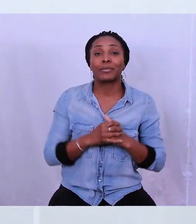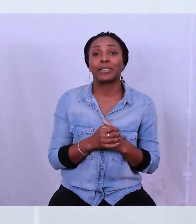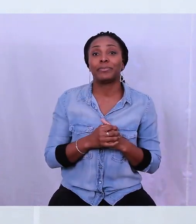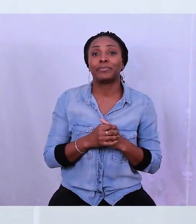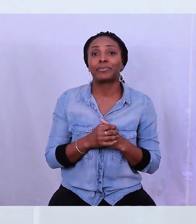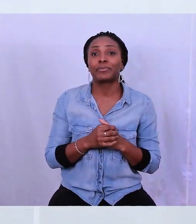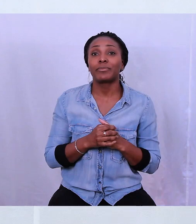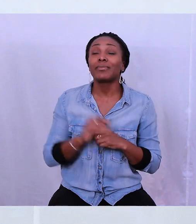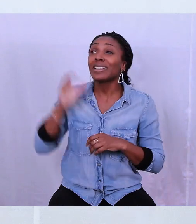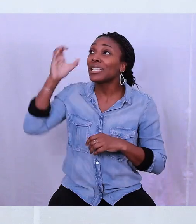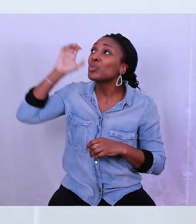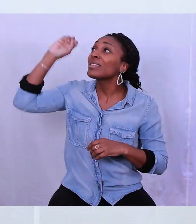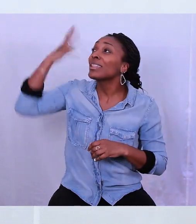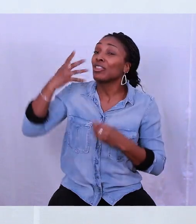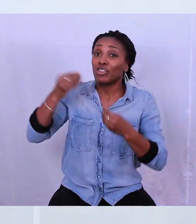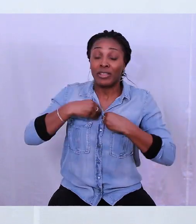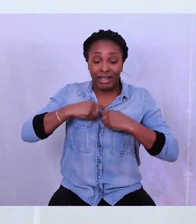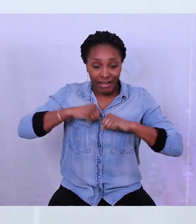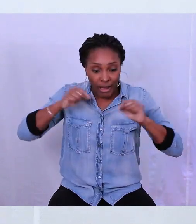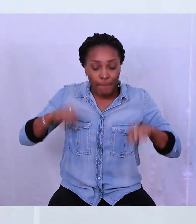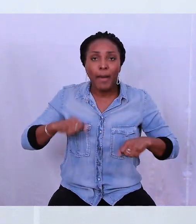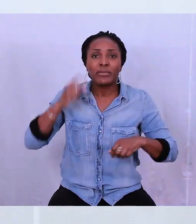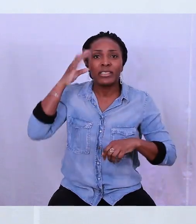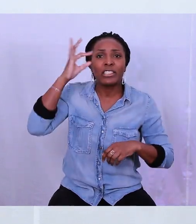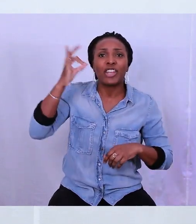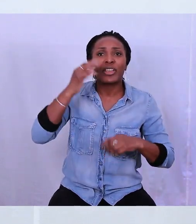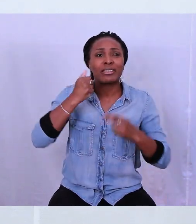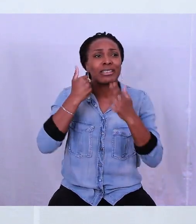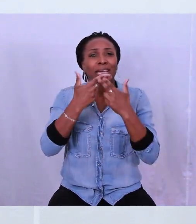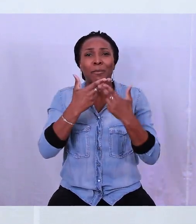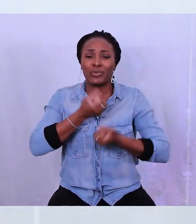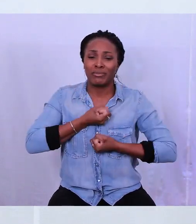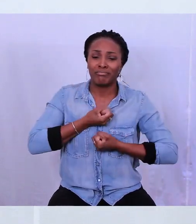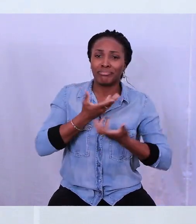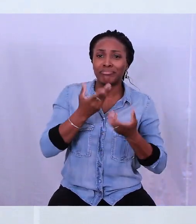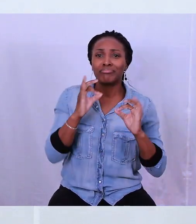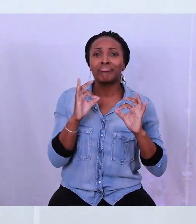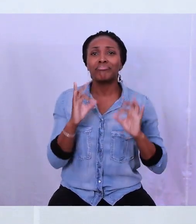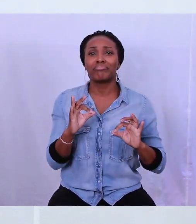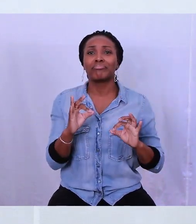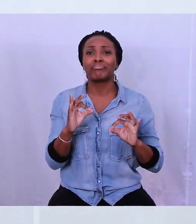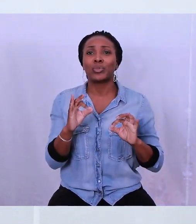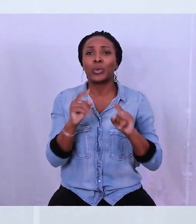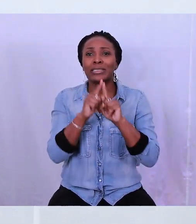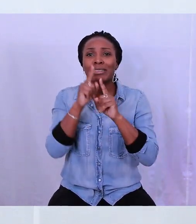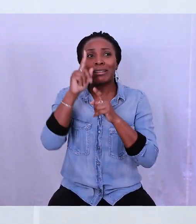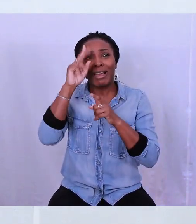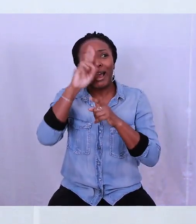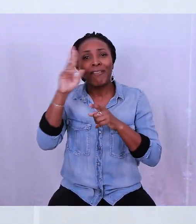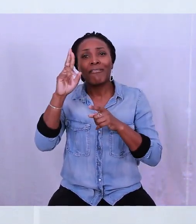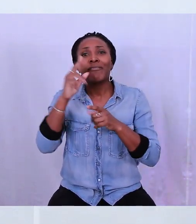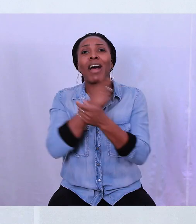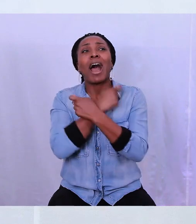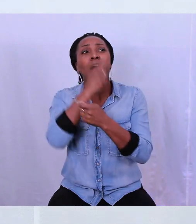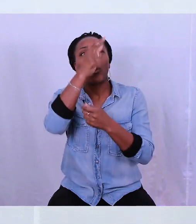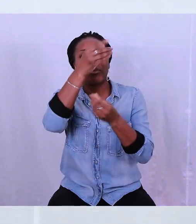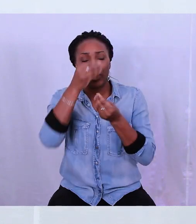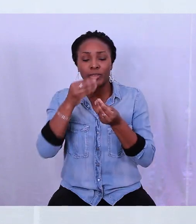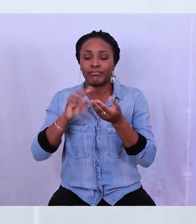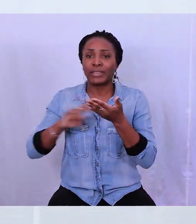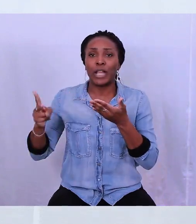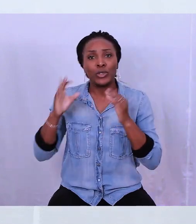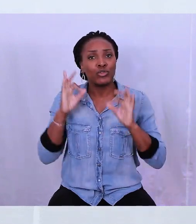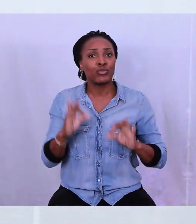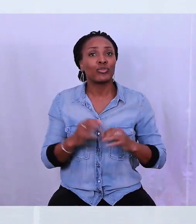Saint-Esprit lui a donné cette capacité de pouvoir être sage dans ses propos, dans ses réponses, et d'apporter l'interprétation qu'il fallait au rêve de Pharaon. Le deuxième